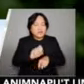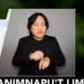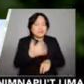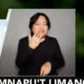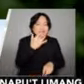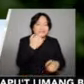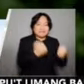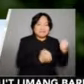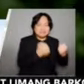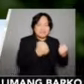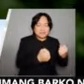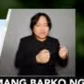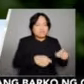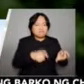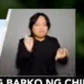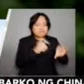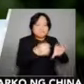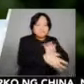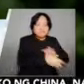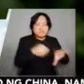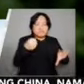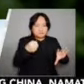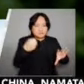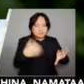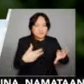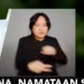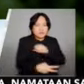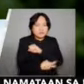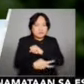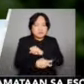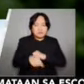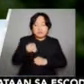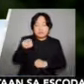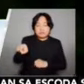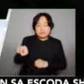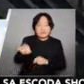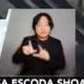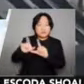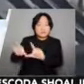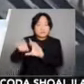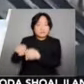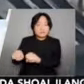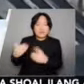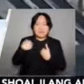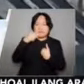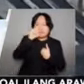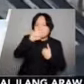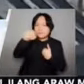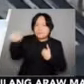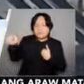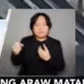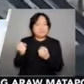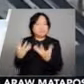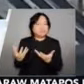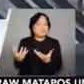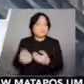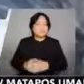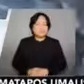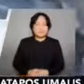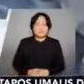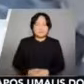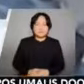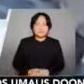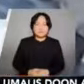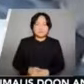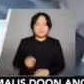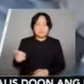kaso din silang similar cases sa Antipolo and in Metro in Manila. Katunayan, lumalabas na kabilang din ang suspect sa